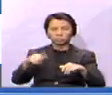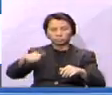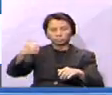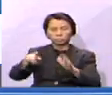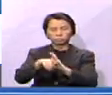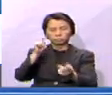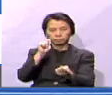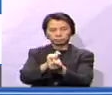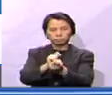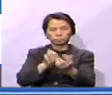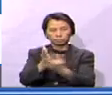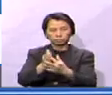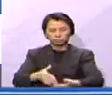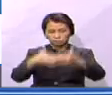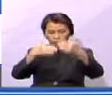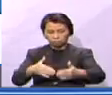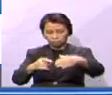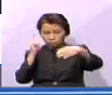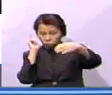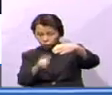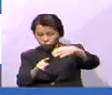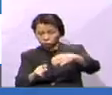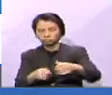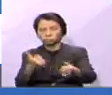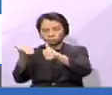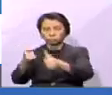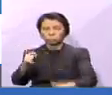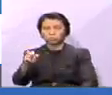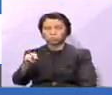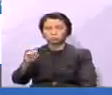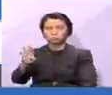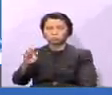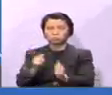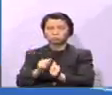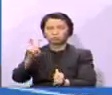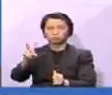terpaksa ditentukan menerusi penalty shooter yang memihak kepada TNB